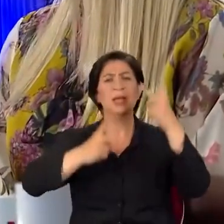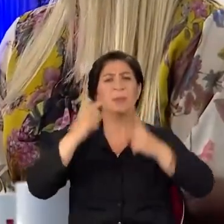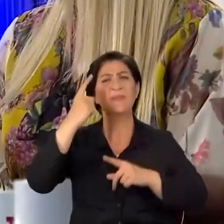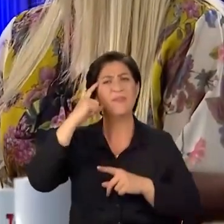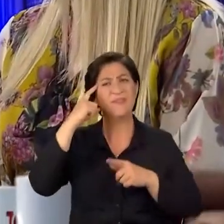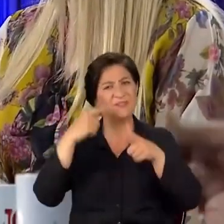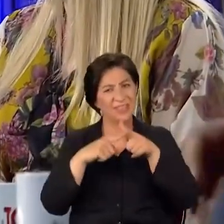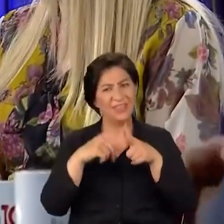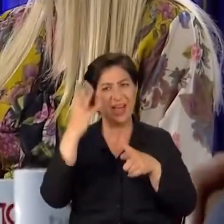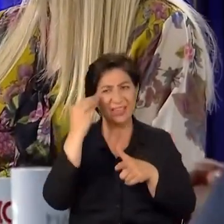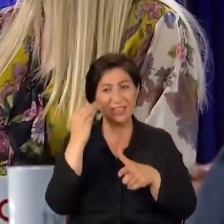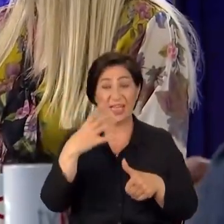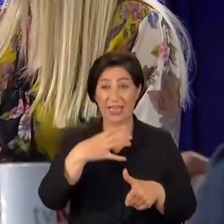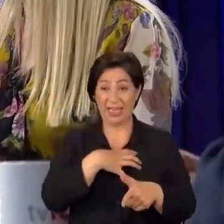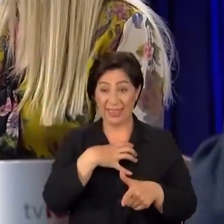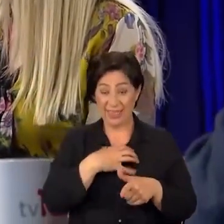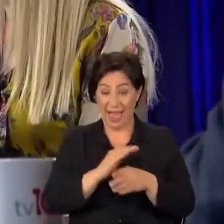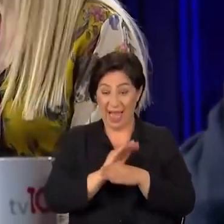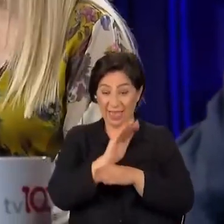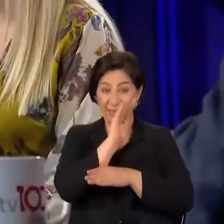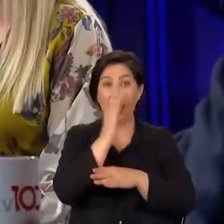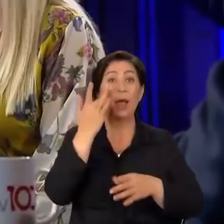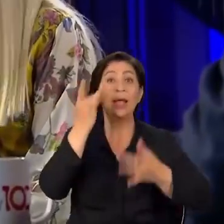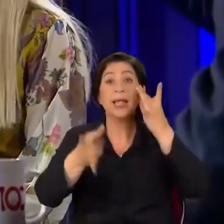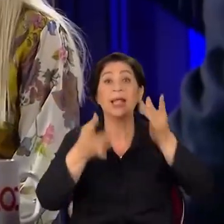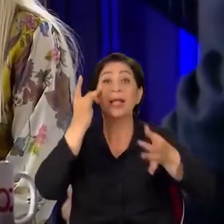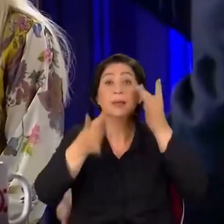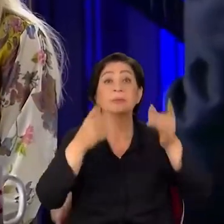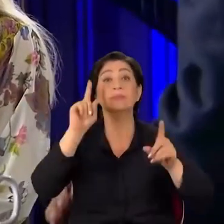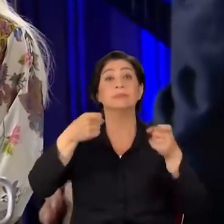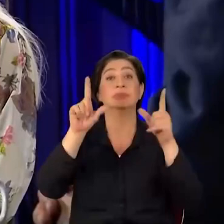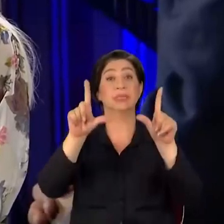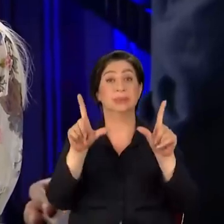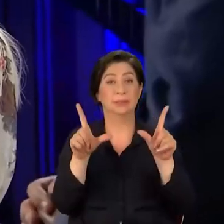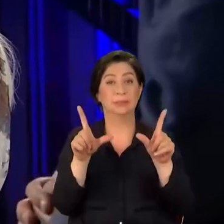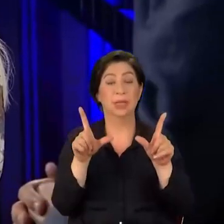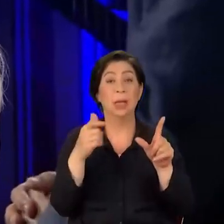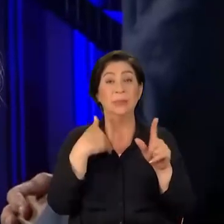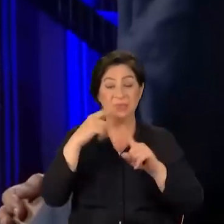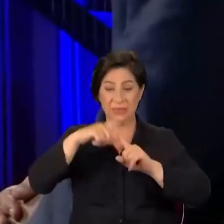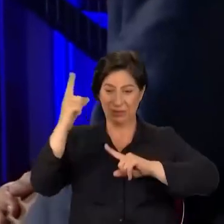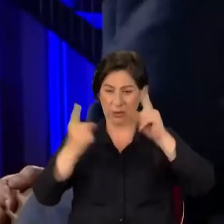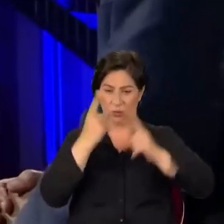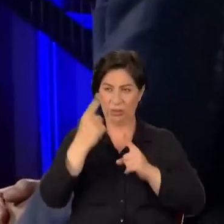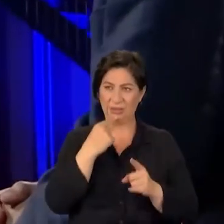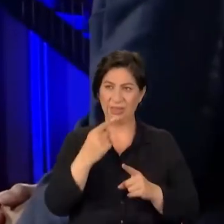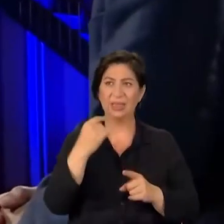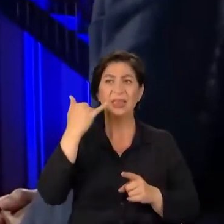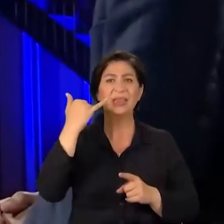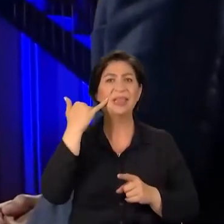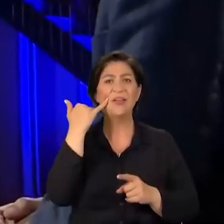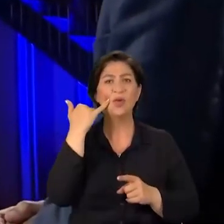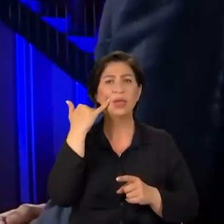anlayışı kendisinin hayatında yeniden keşfetmesi lazım. Yani biz teknolojide diyelim ki